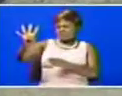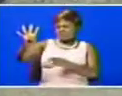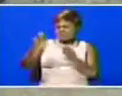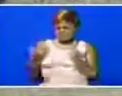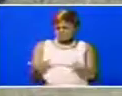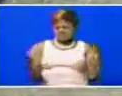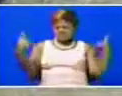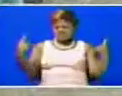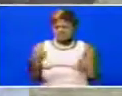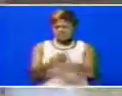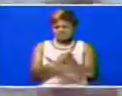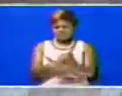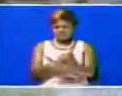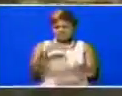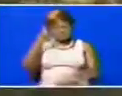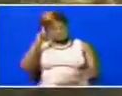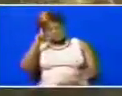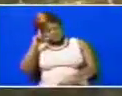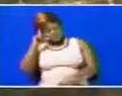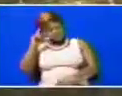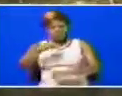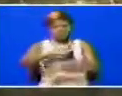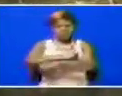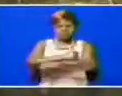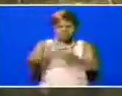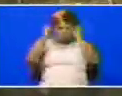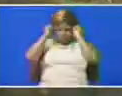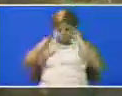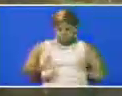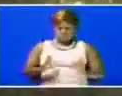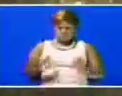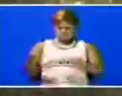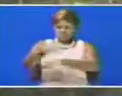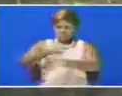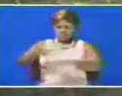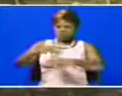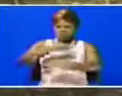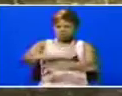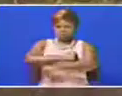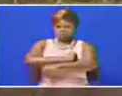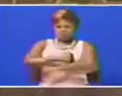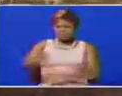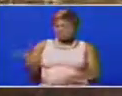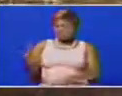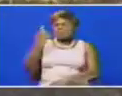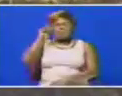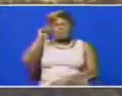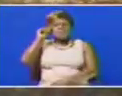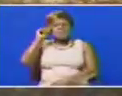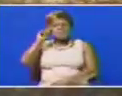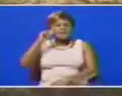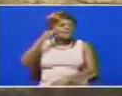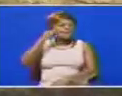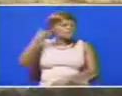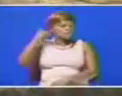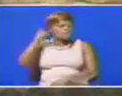ni tofauti katika shule za mabweni. Wanafunzi katika shule za kitaifa kaunti za Nairobi, Mombasa,